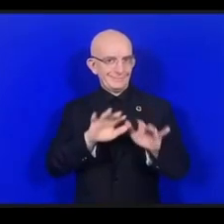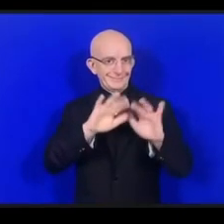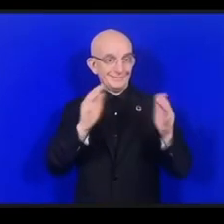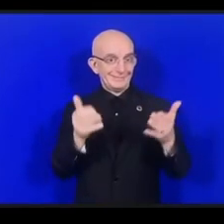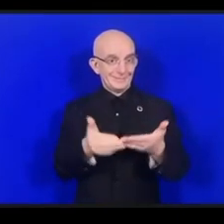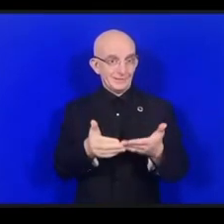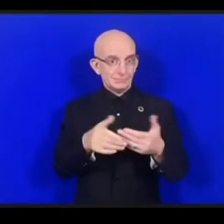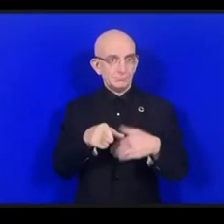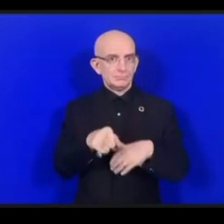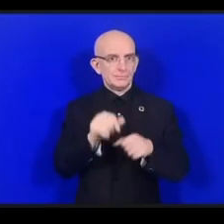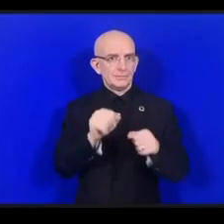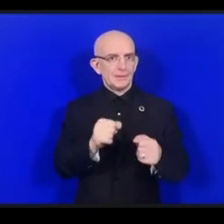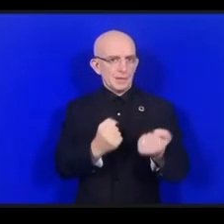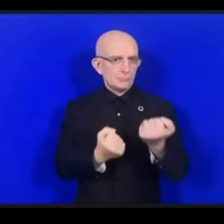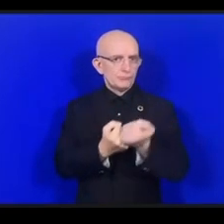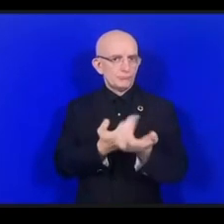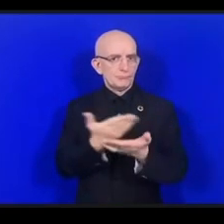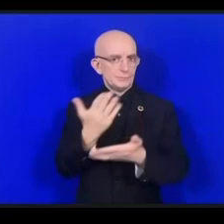士的缺陷，